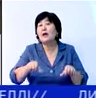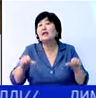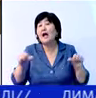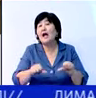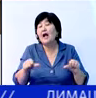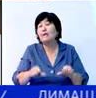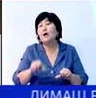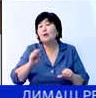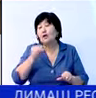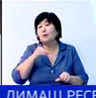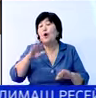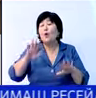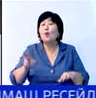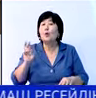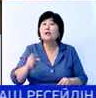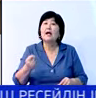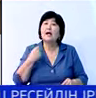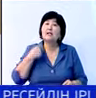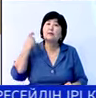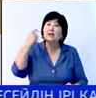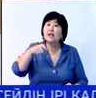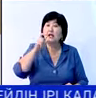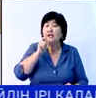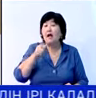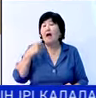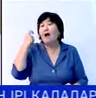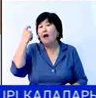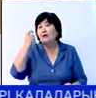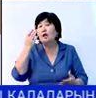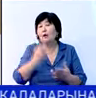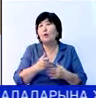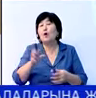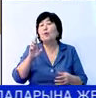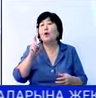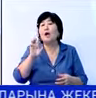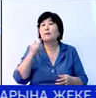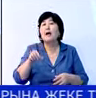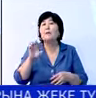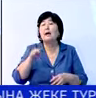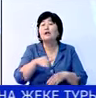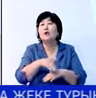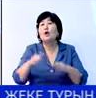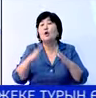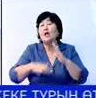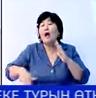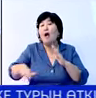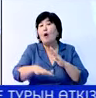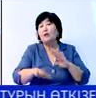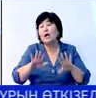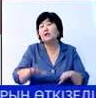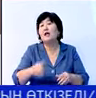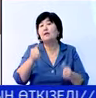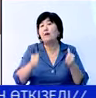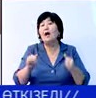кафелердің бірінде, онан соң орталыққа келіп спирттік ішімдік ішеді. Алкогольге масайған ол Бұқарбай Батыр көшесіндегі үйлердің бірінің ауласынан